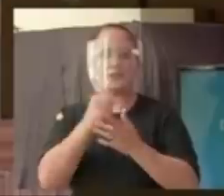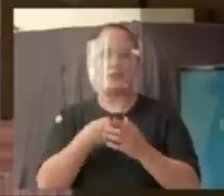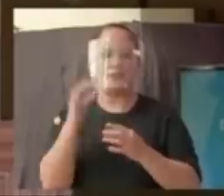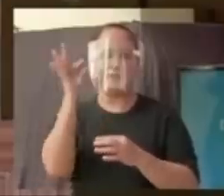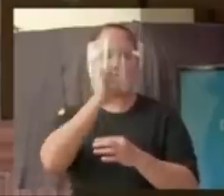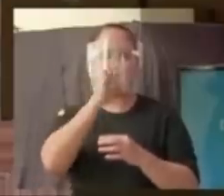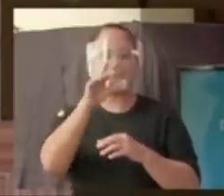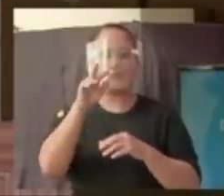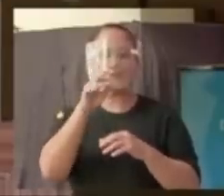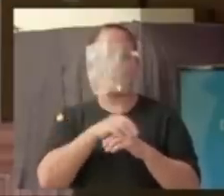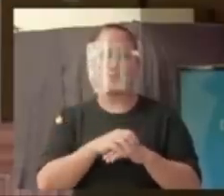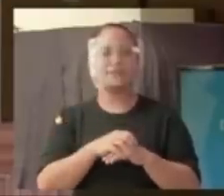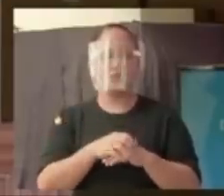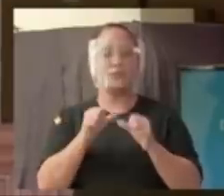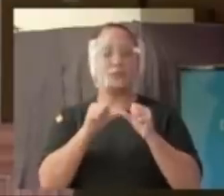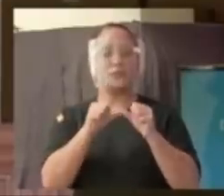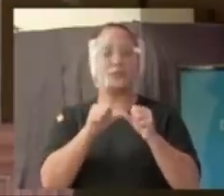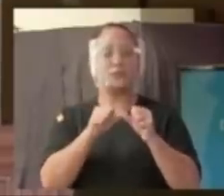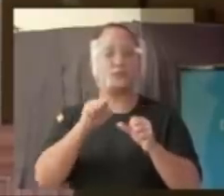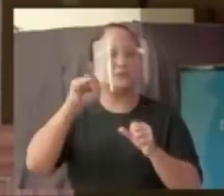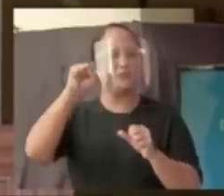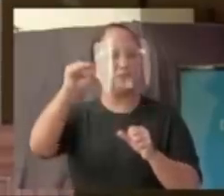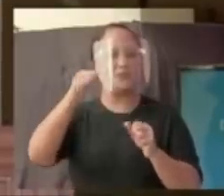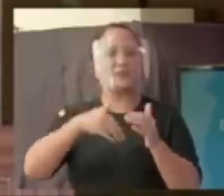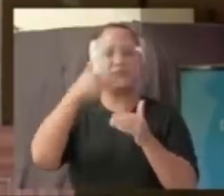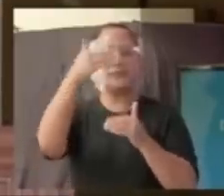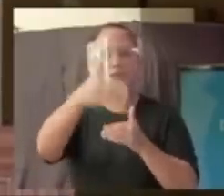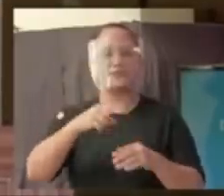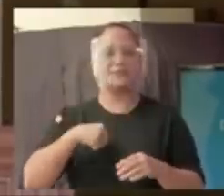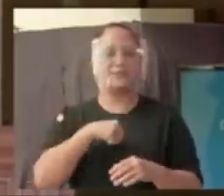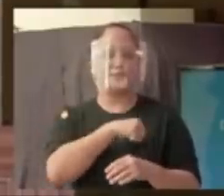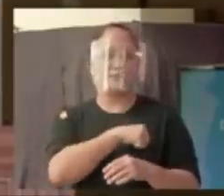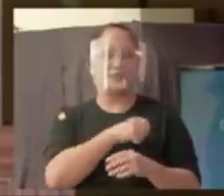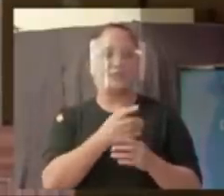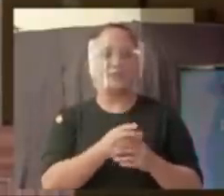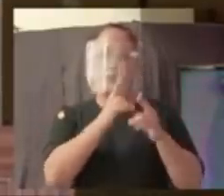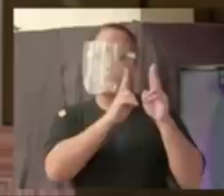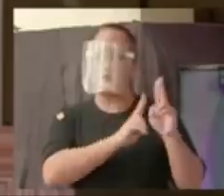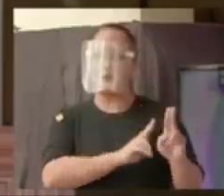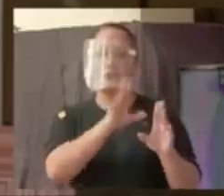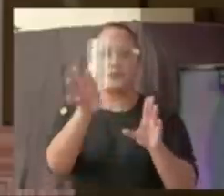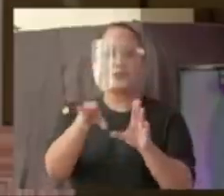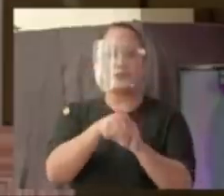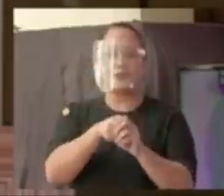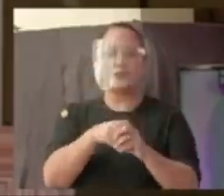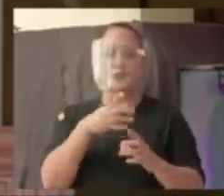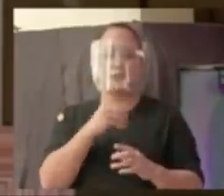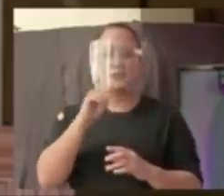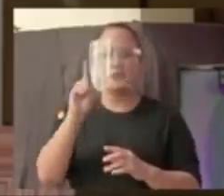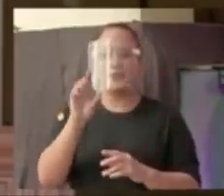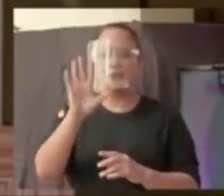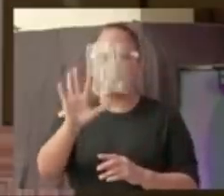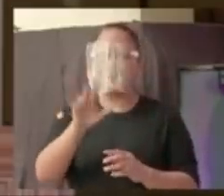Pilipino. Ipagpapatuloy niya ang laban na ito sa susunod na Senado. Karangalan kong mapabilang sa hanay natin si